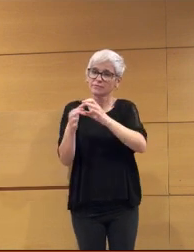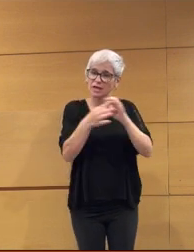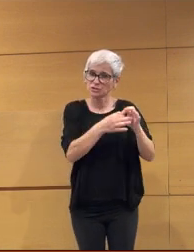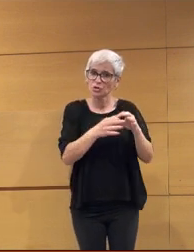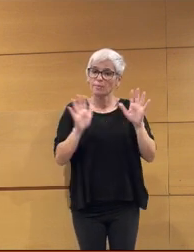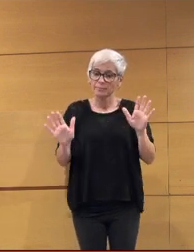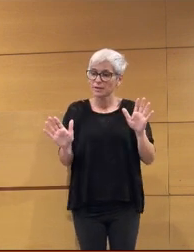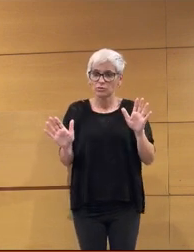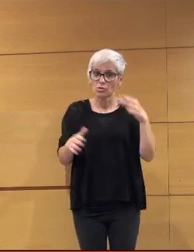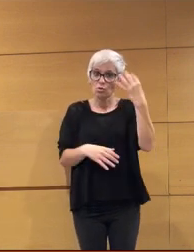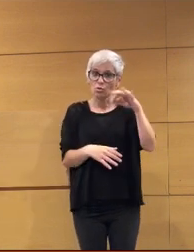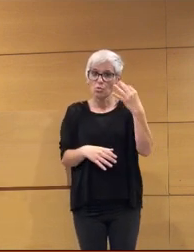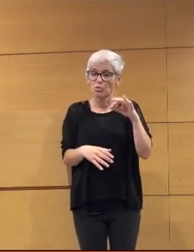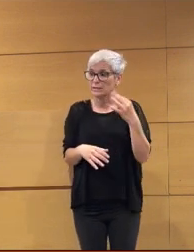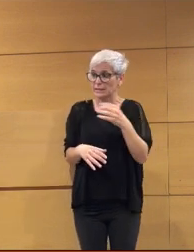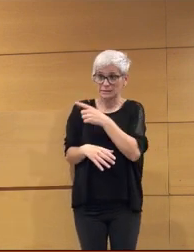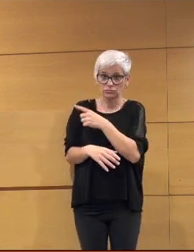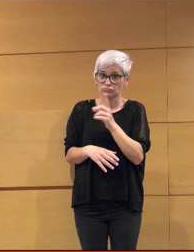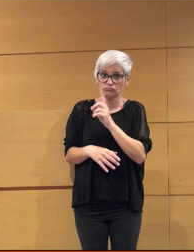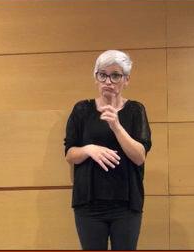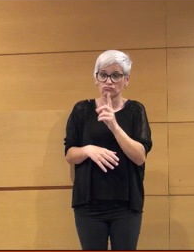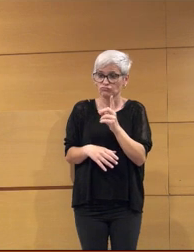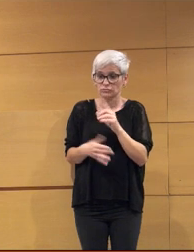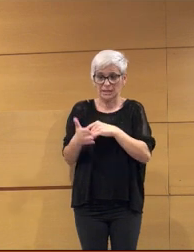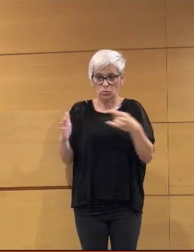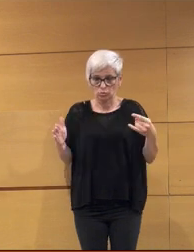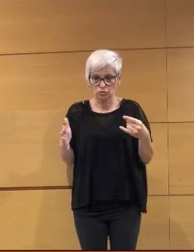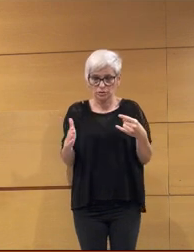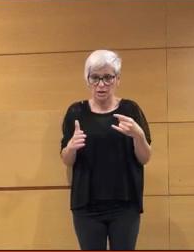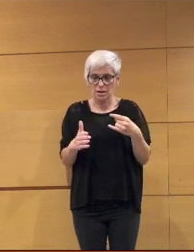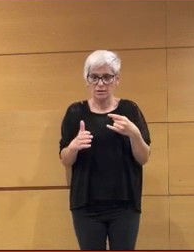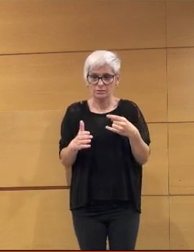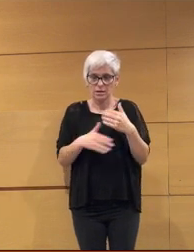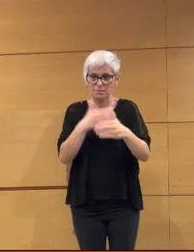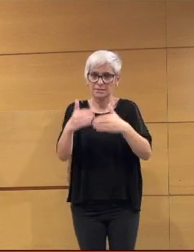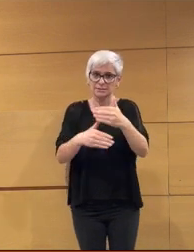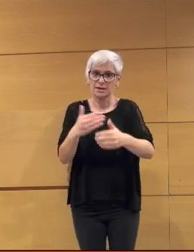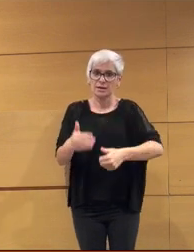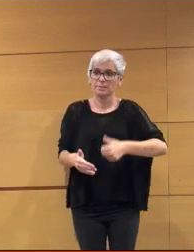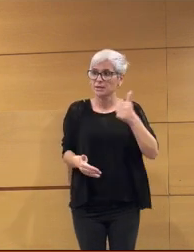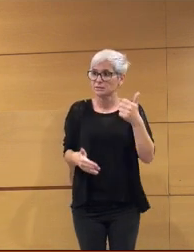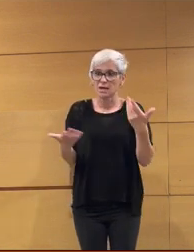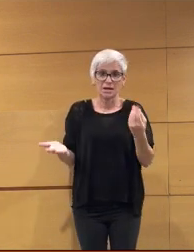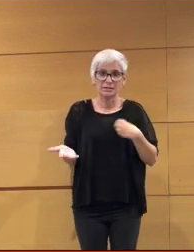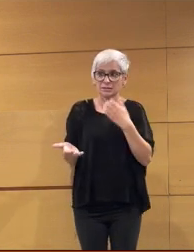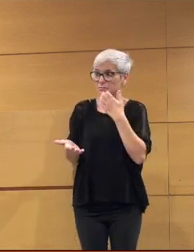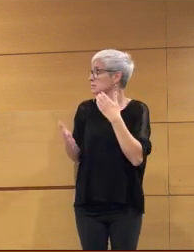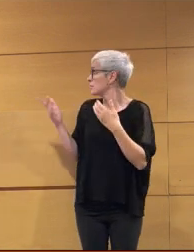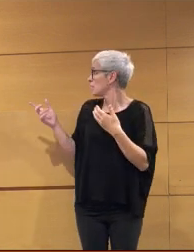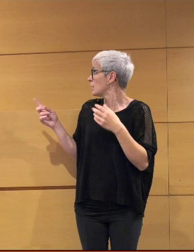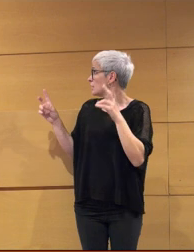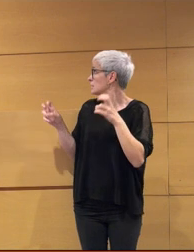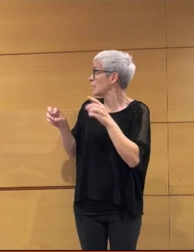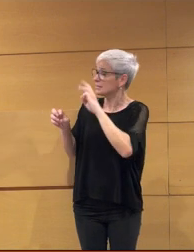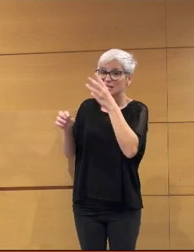Però no només, va més enllà. O sigui, la tecnologia avançarà. Ara mateix la tercera fotografia és